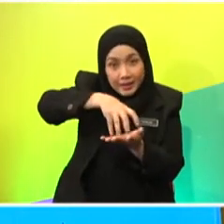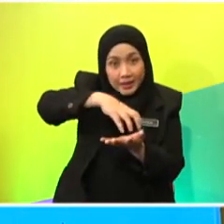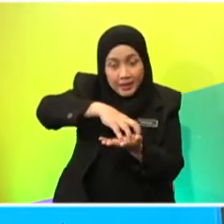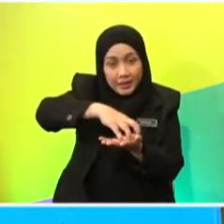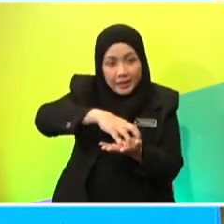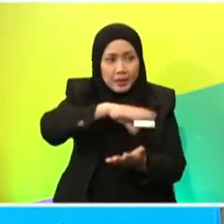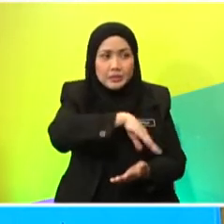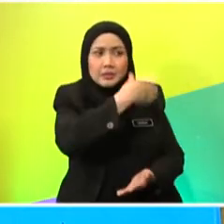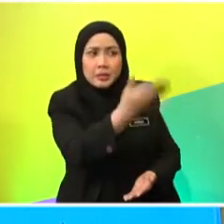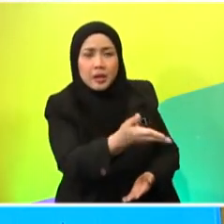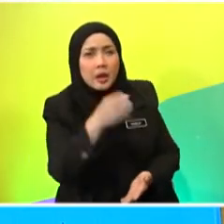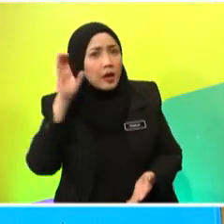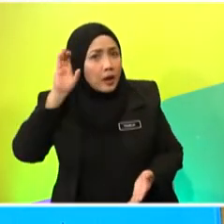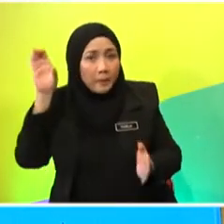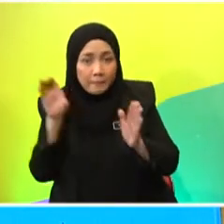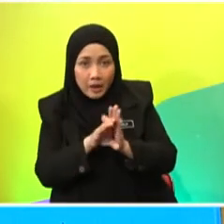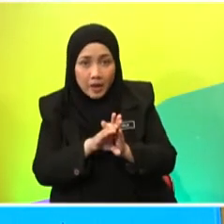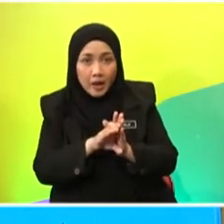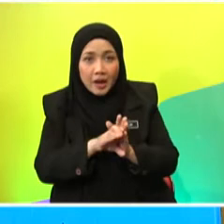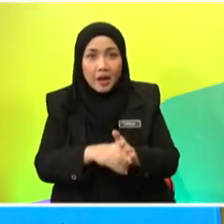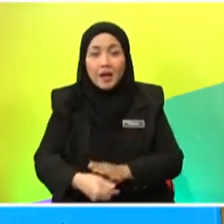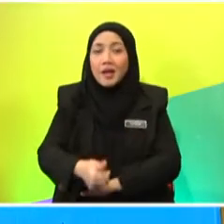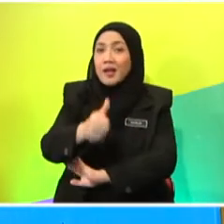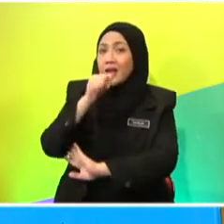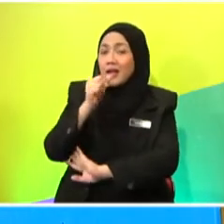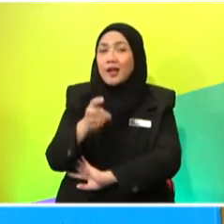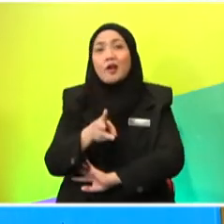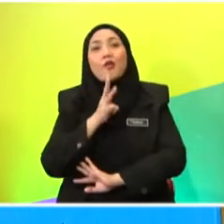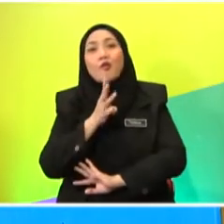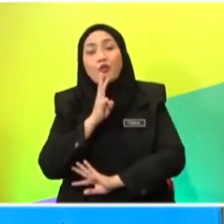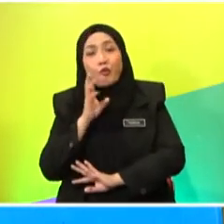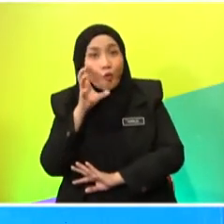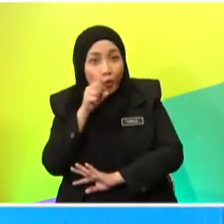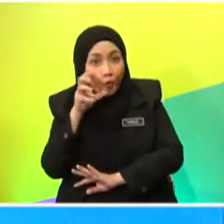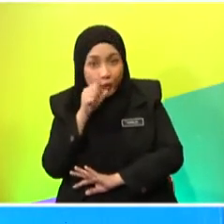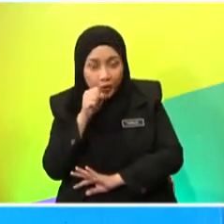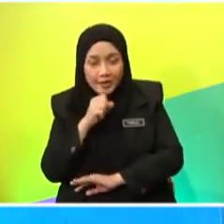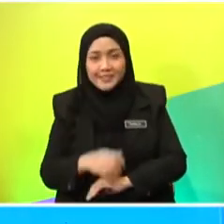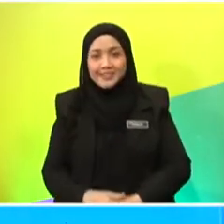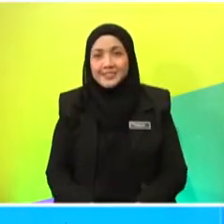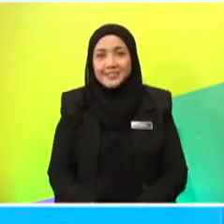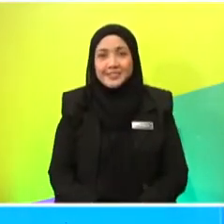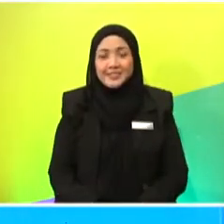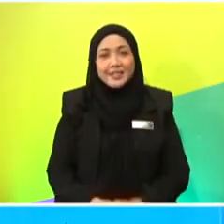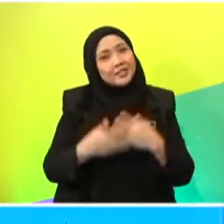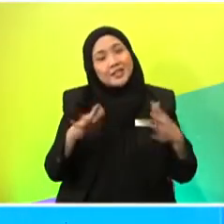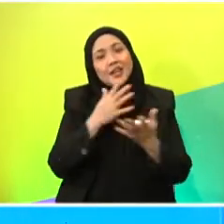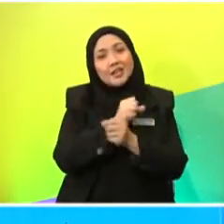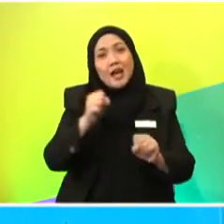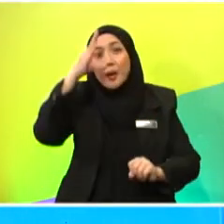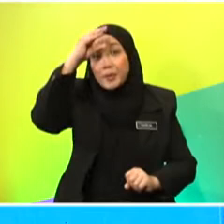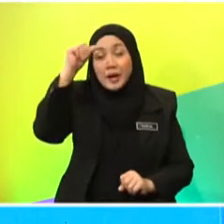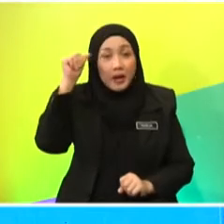tentu kita nggak minum betul-betul jagoan Baiklah sego kita Dahsyat tanpa gedung bye bye